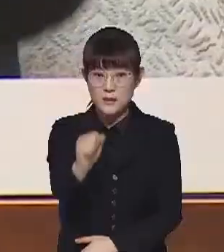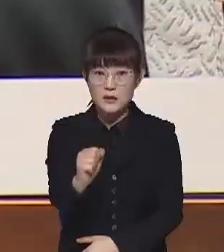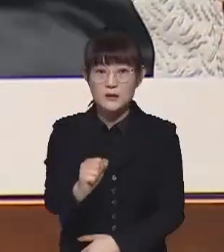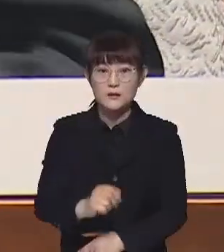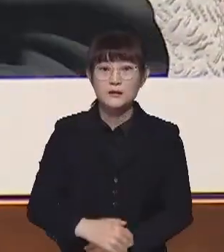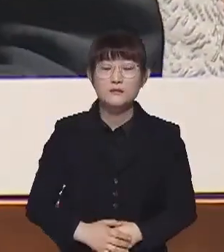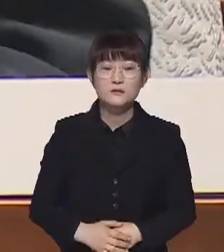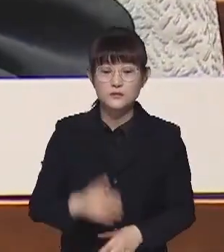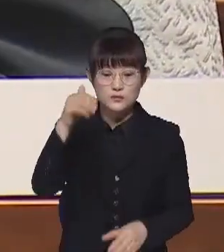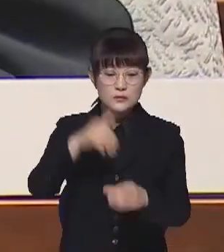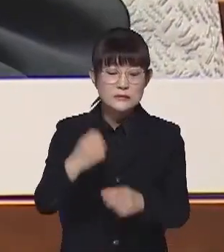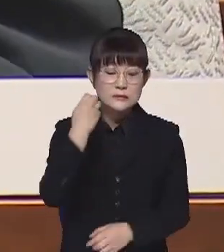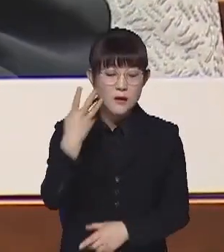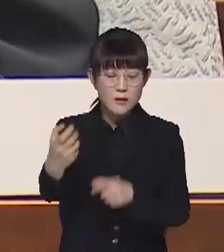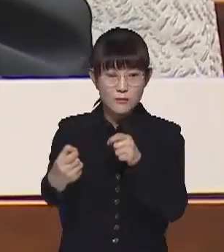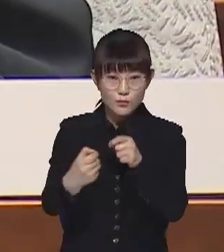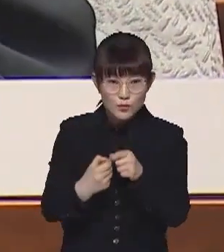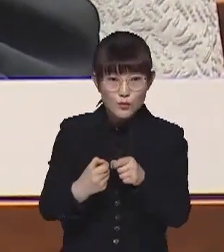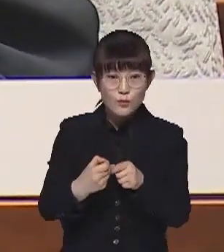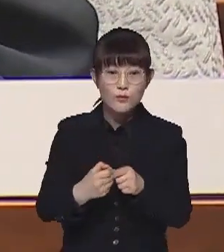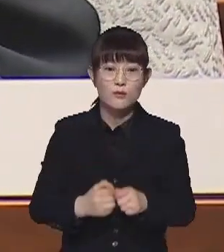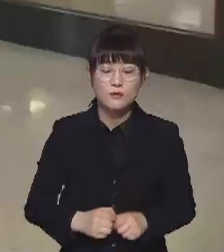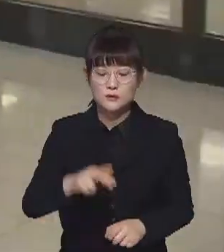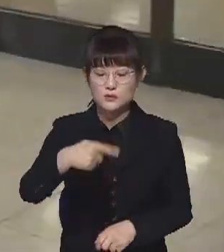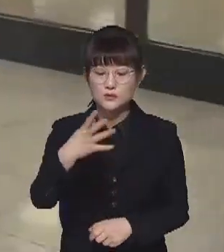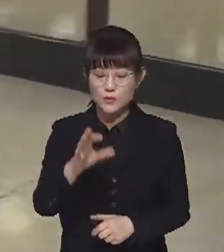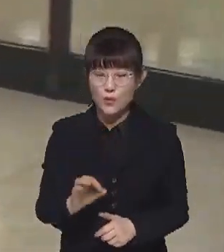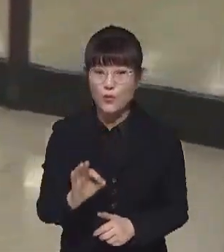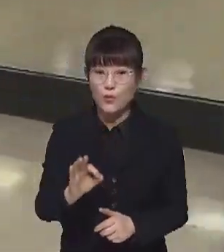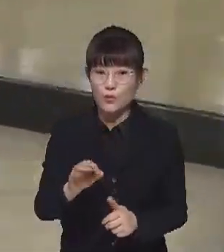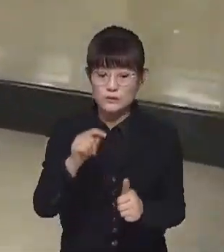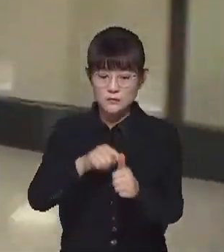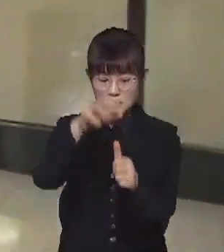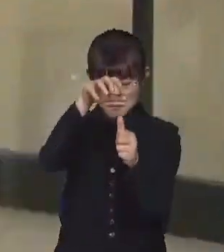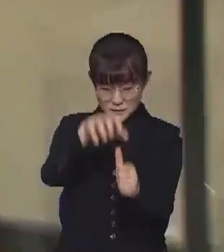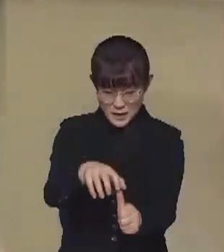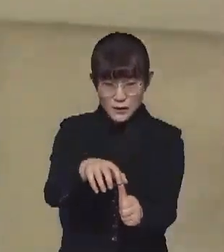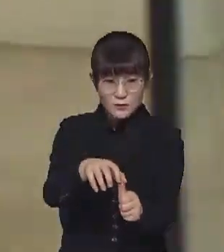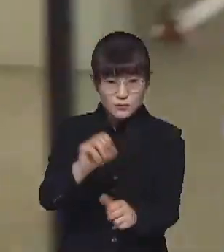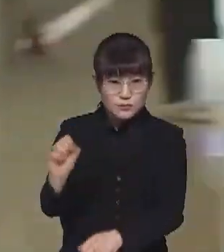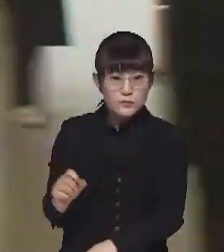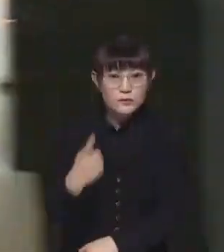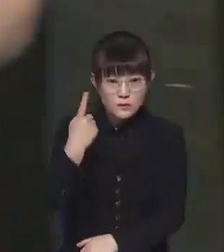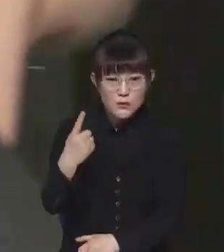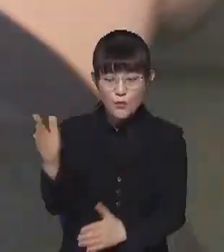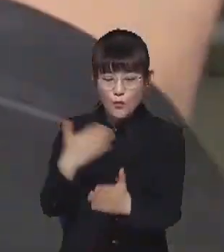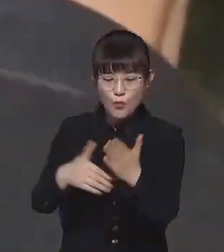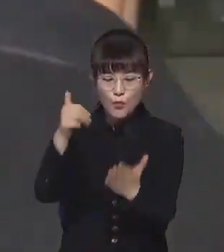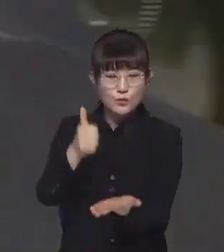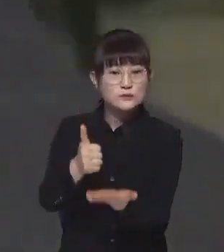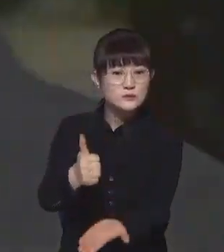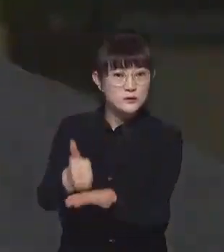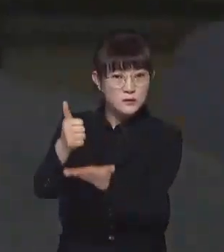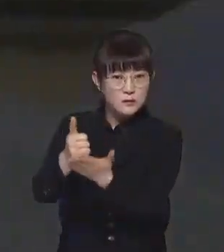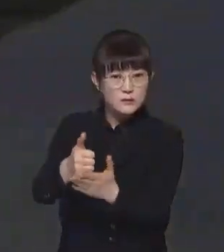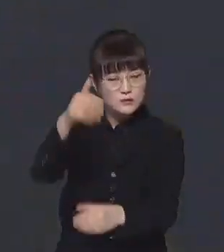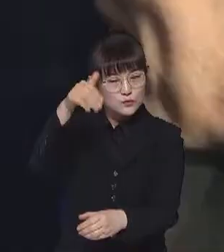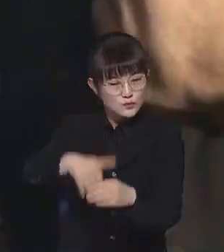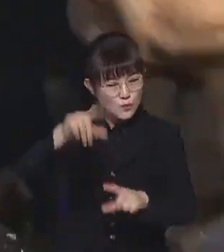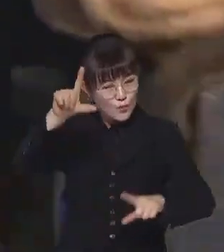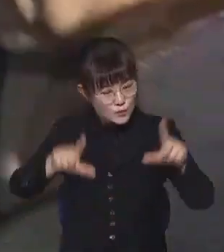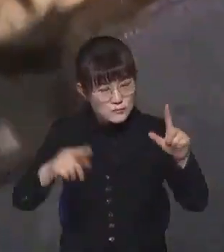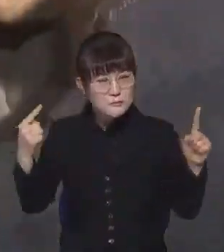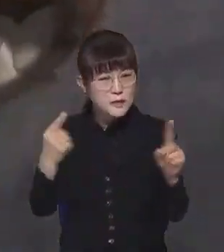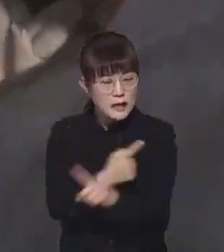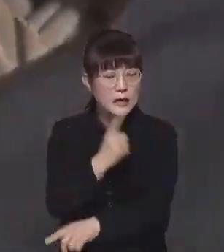총개 봉포 표가 구속되면서 공천을 둘러싼 민주당의 총 구도는